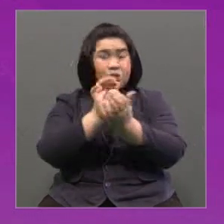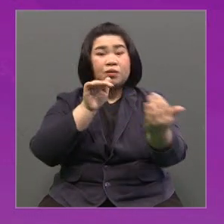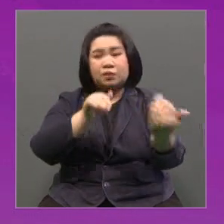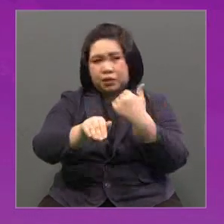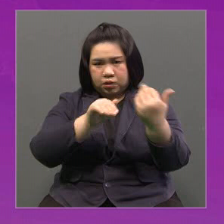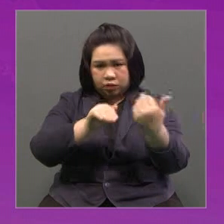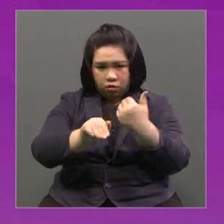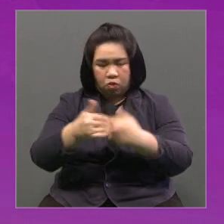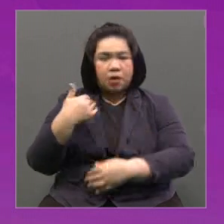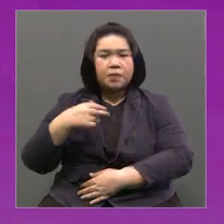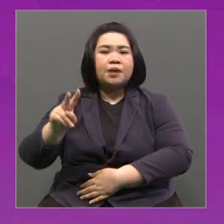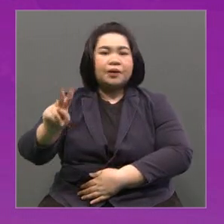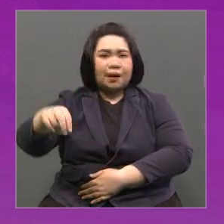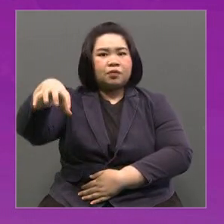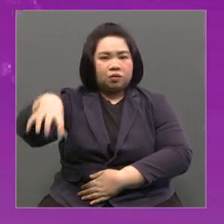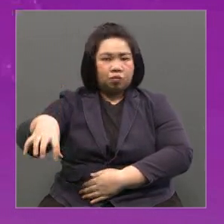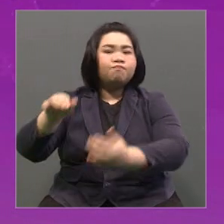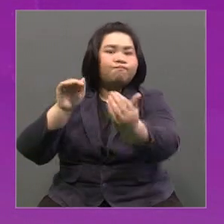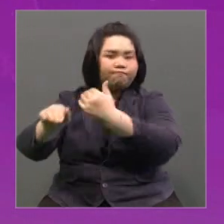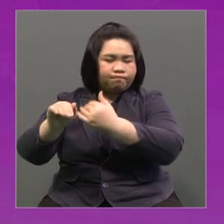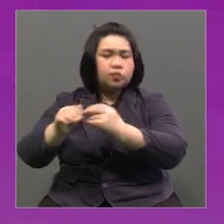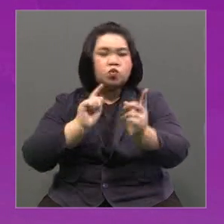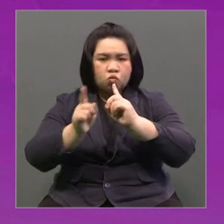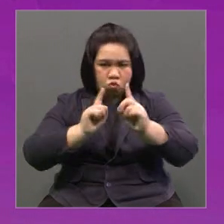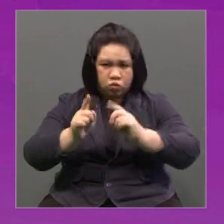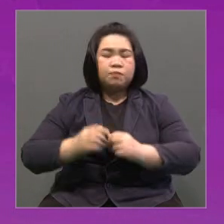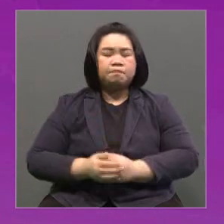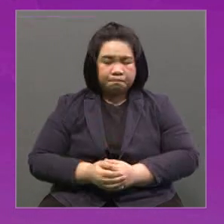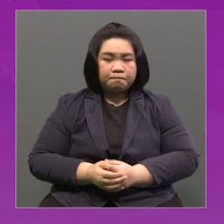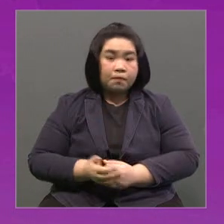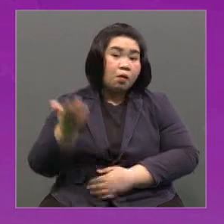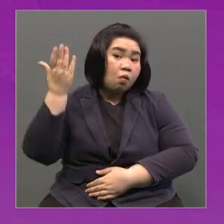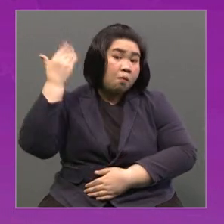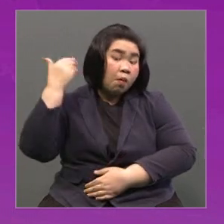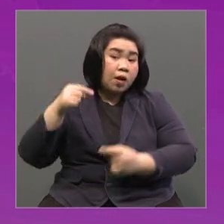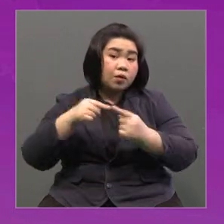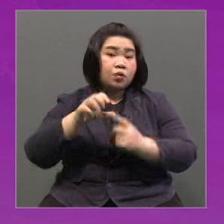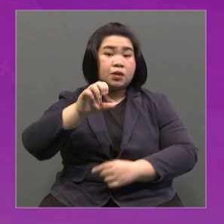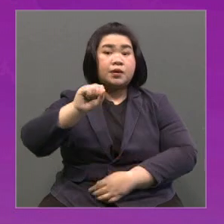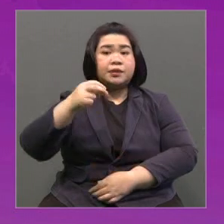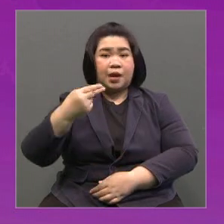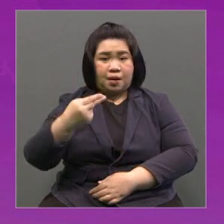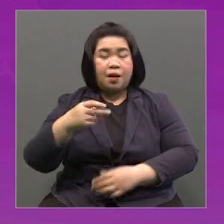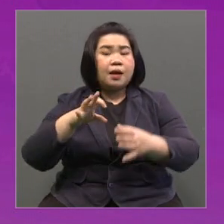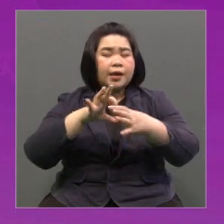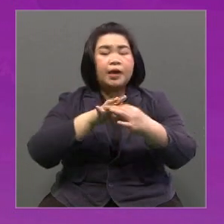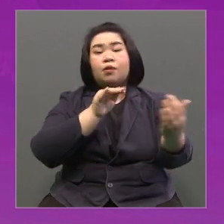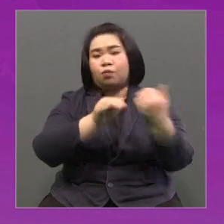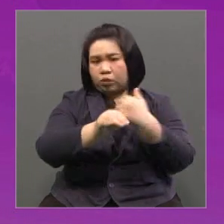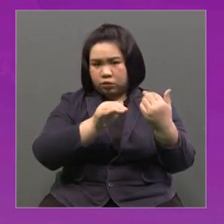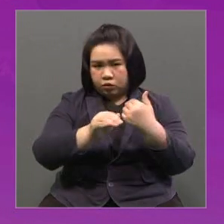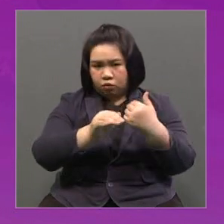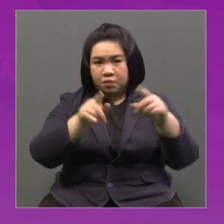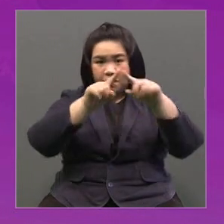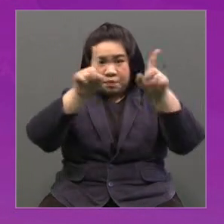ขนส่งทางบกแห่งประเทศไทยมาให้ข้อมูลครับขณะที่เมื่อวานสหพันธ์การขนส่งทางบกเขายื่นหลักฐาน